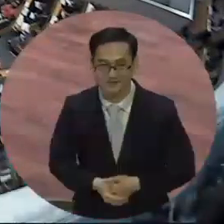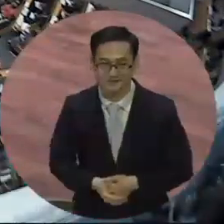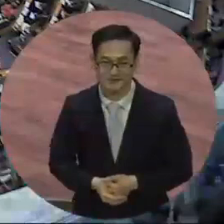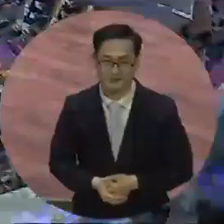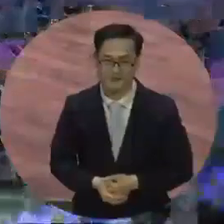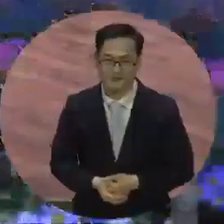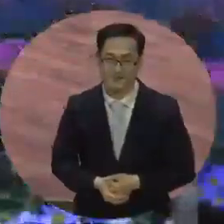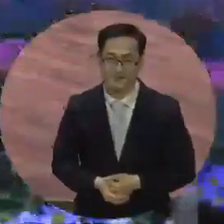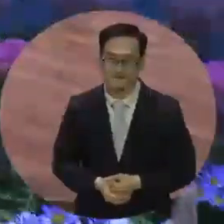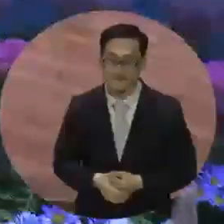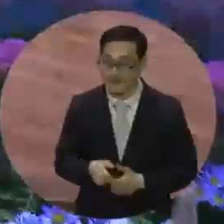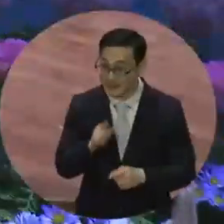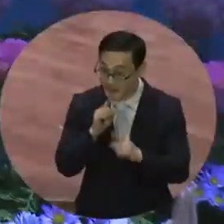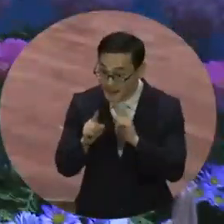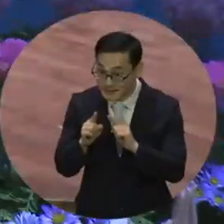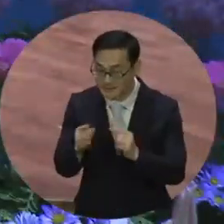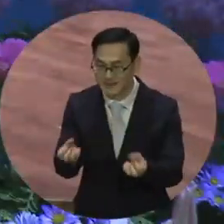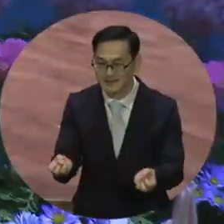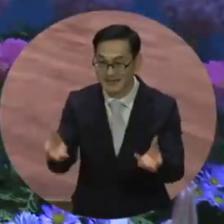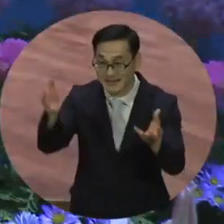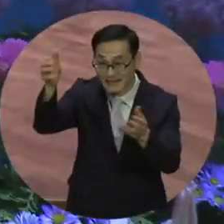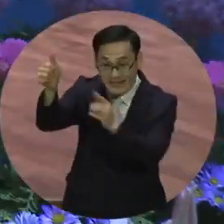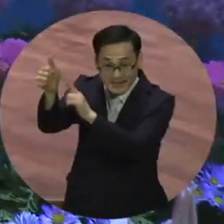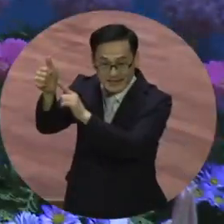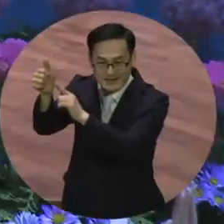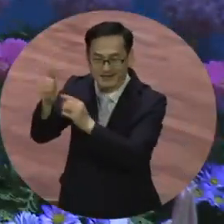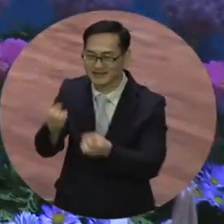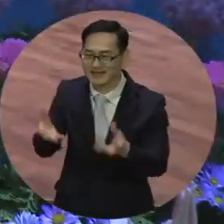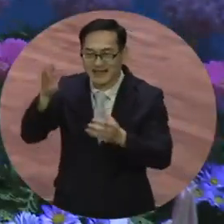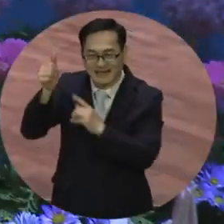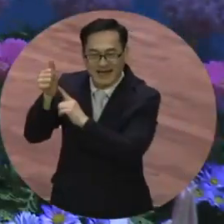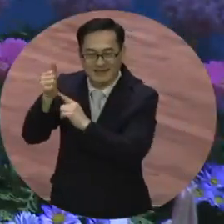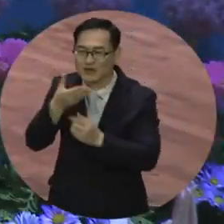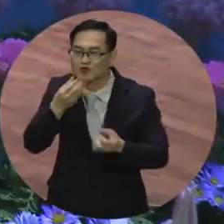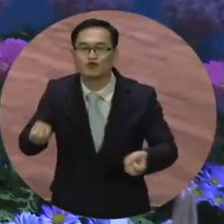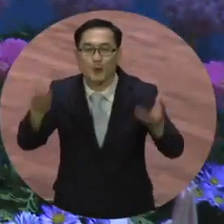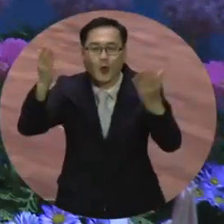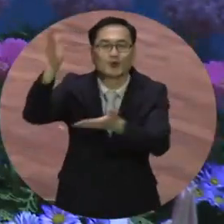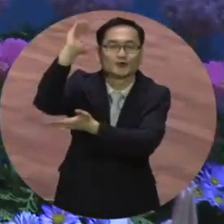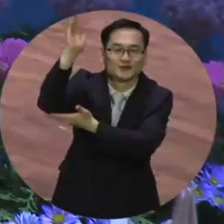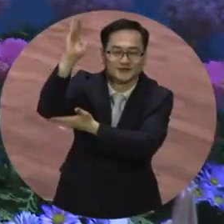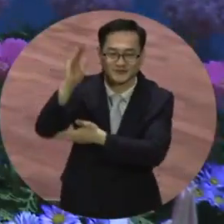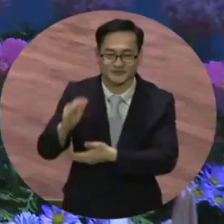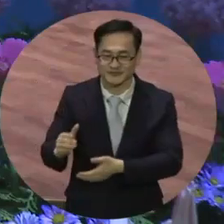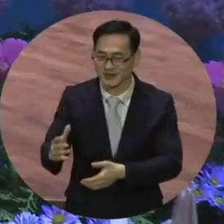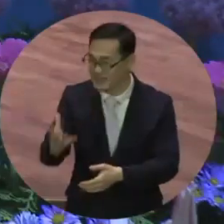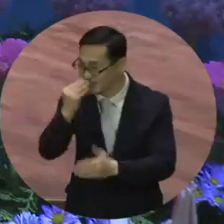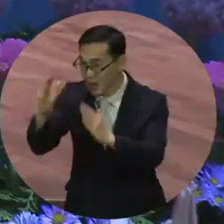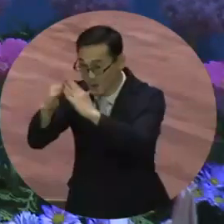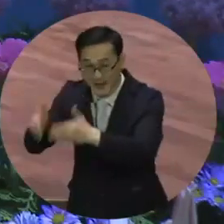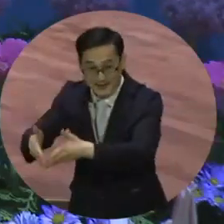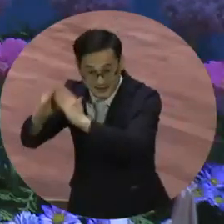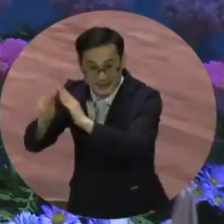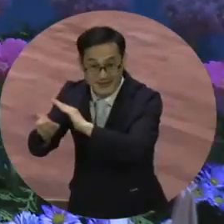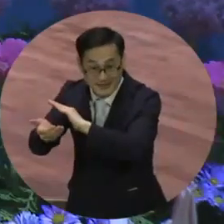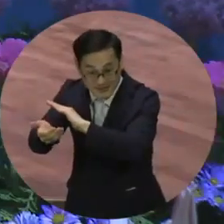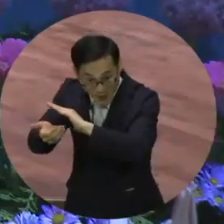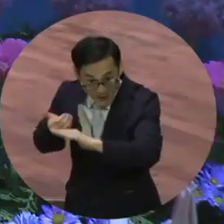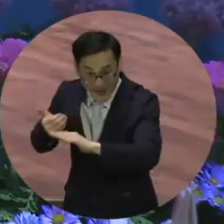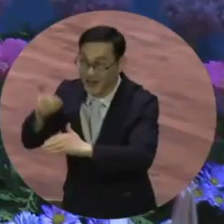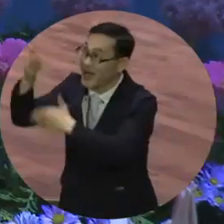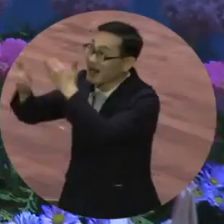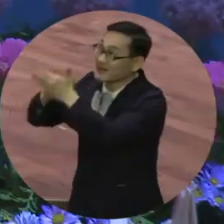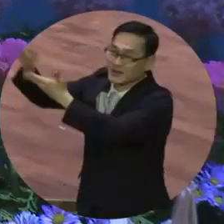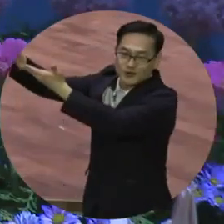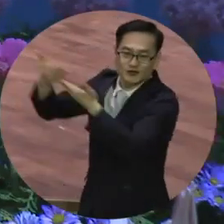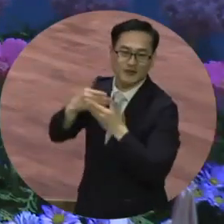이 말씀은요 제사장의 축복을 축복인데요 성막을 짓기 전에 하나님께서 주신